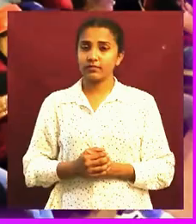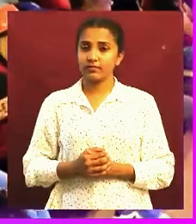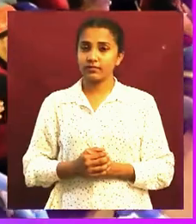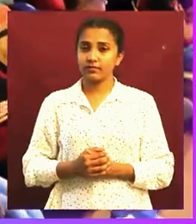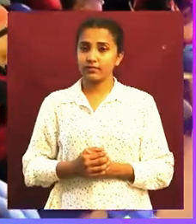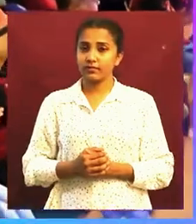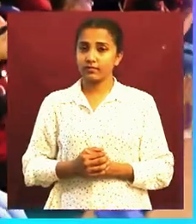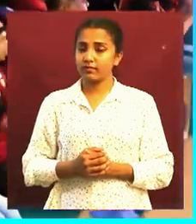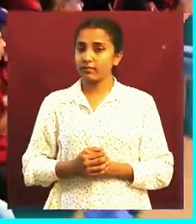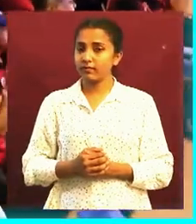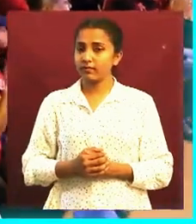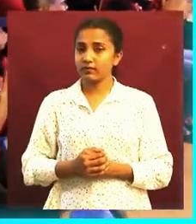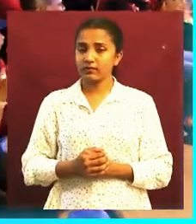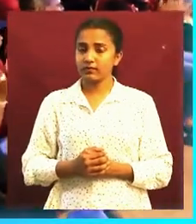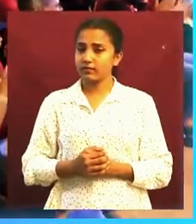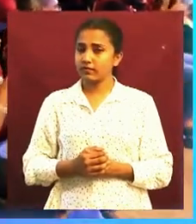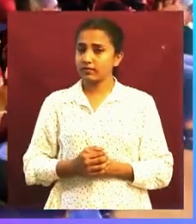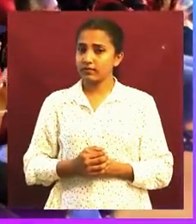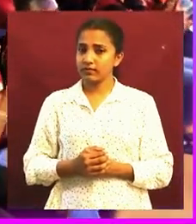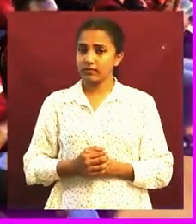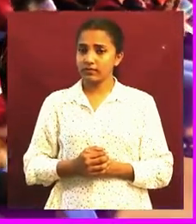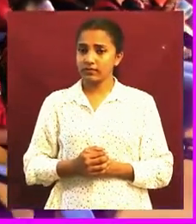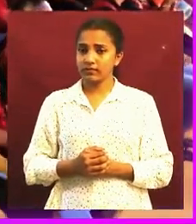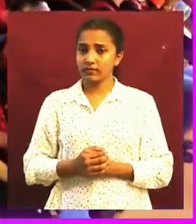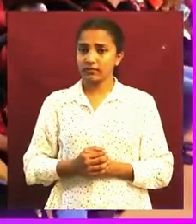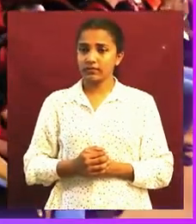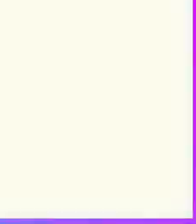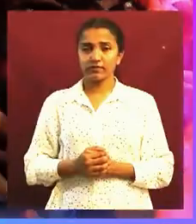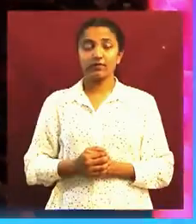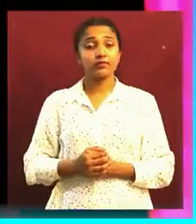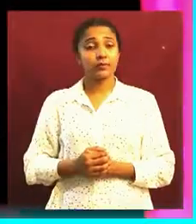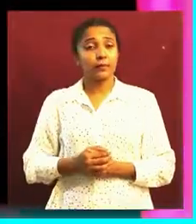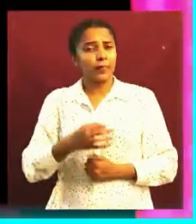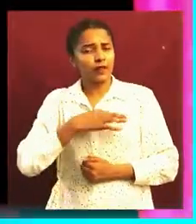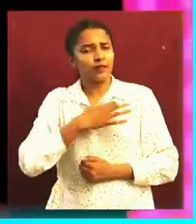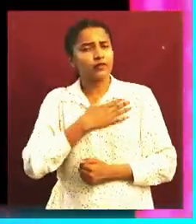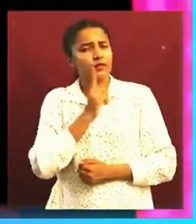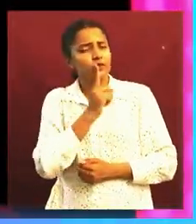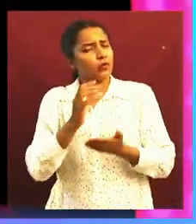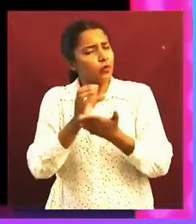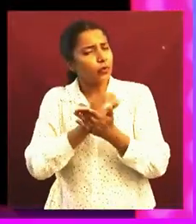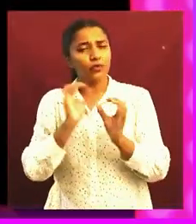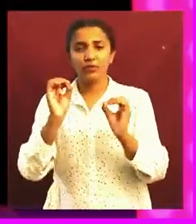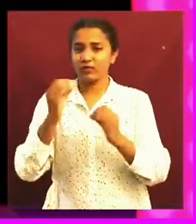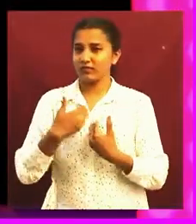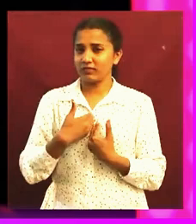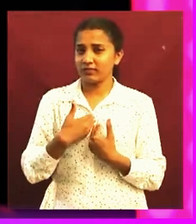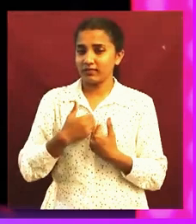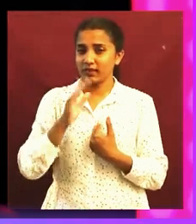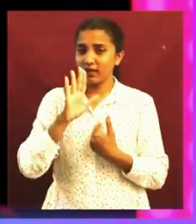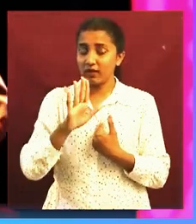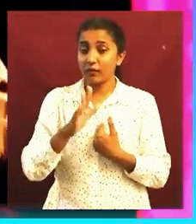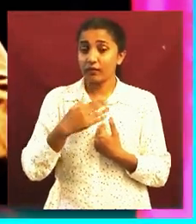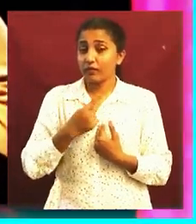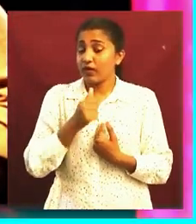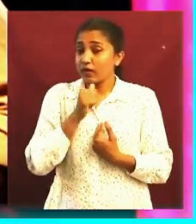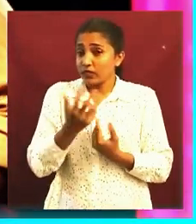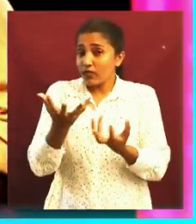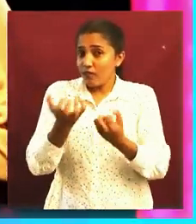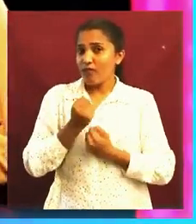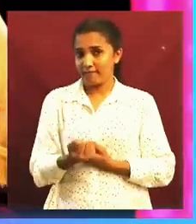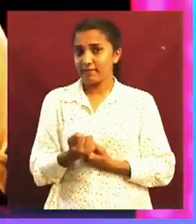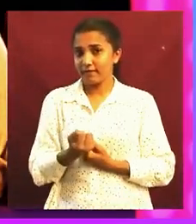சித்தியக கிசிது பலிகனிமை சேதனவாக்னே கிசிது வைரக்காரி சேதனவாக்னே சத்துவமன